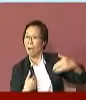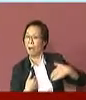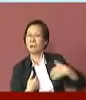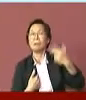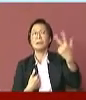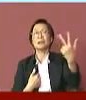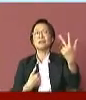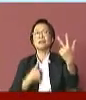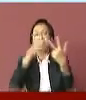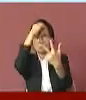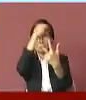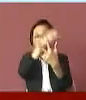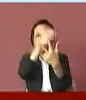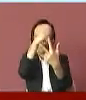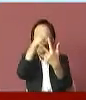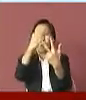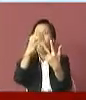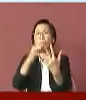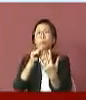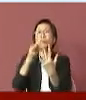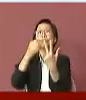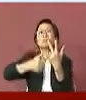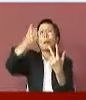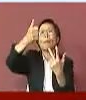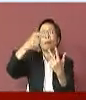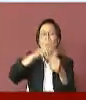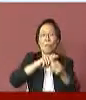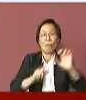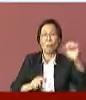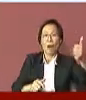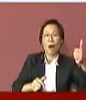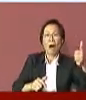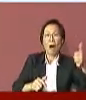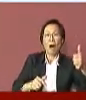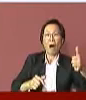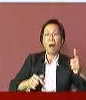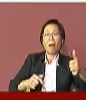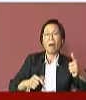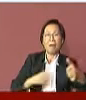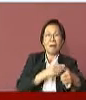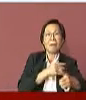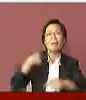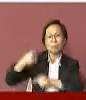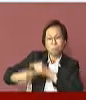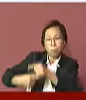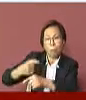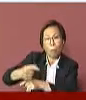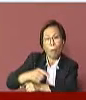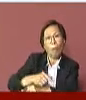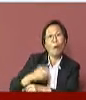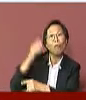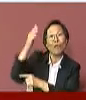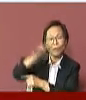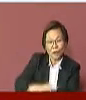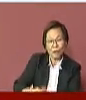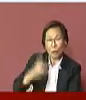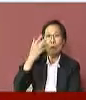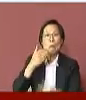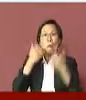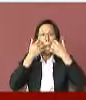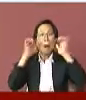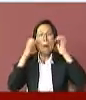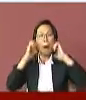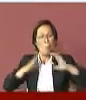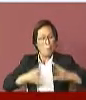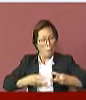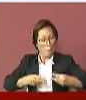ia meliputi beberapa perkara. Pertama, menyediakan generasi fasih digital, iaitu generasi yang